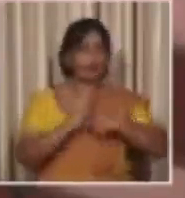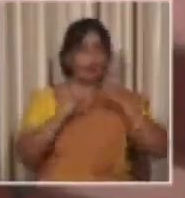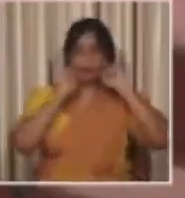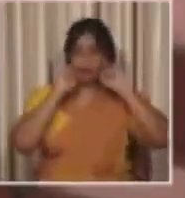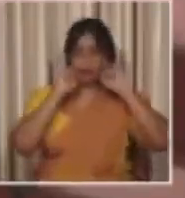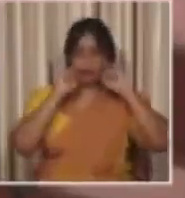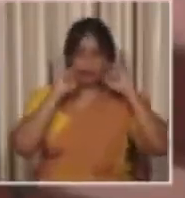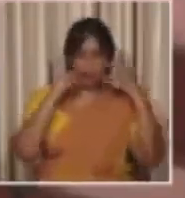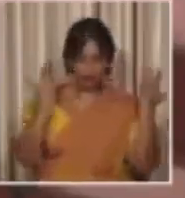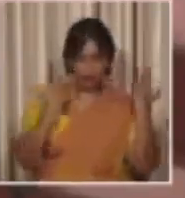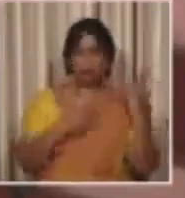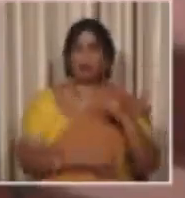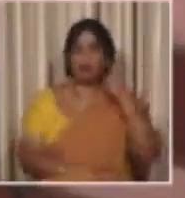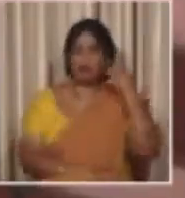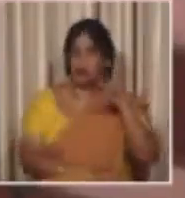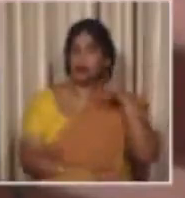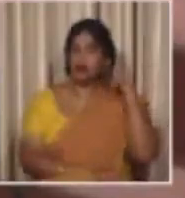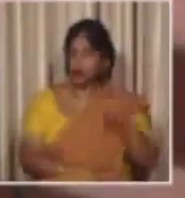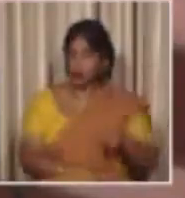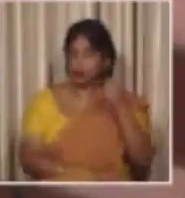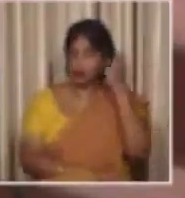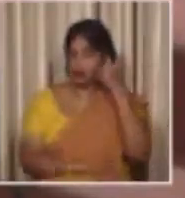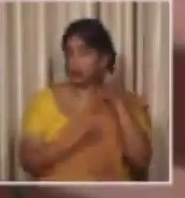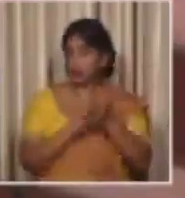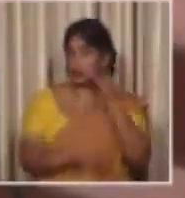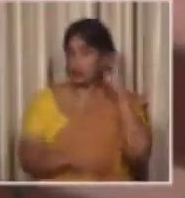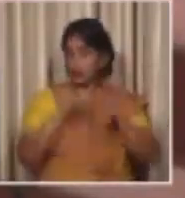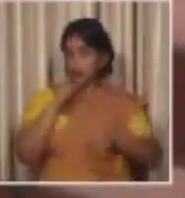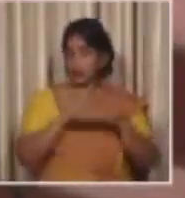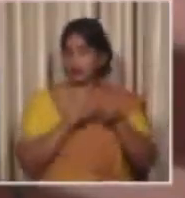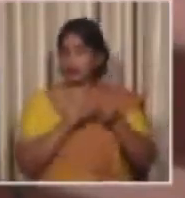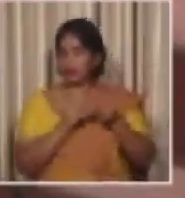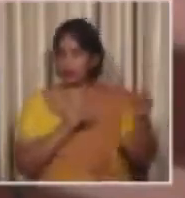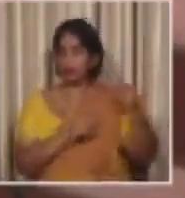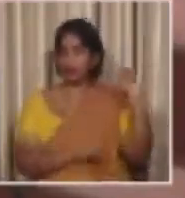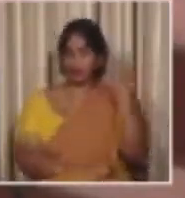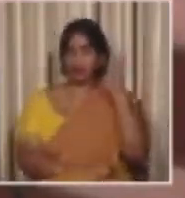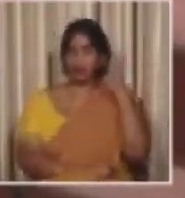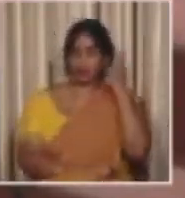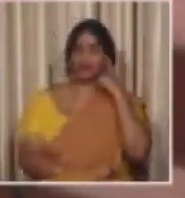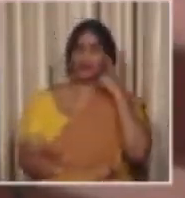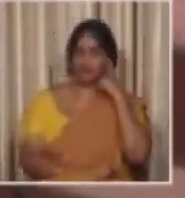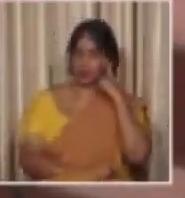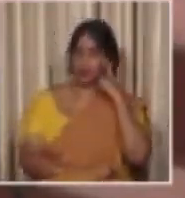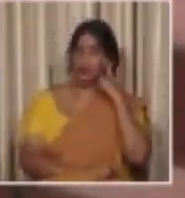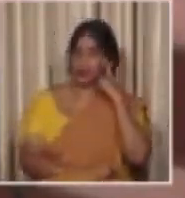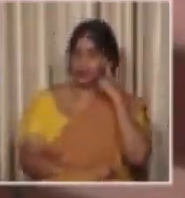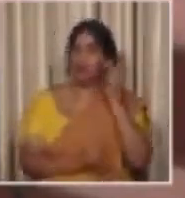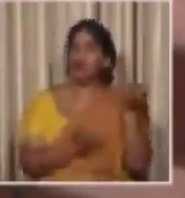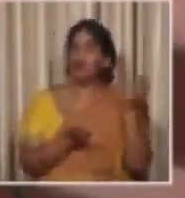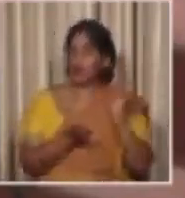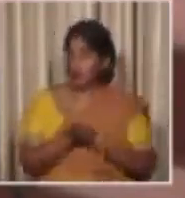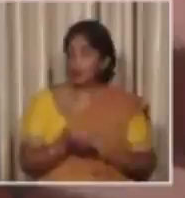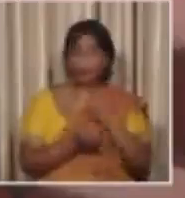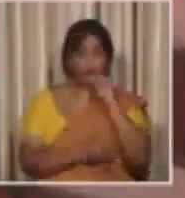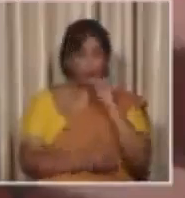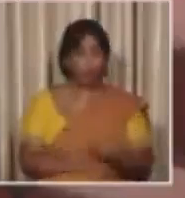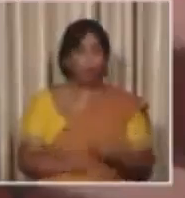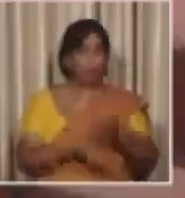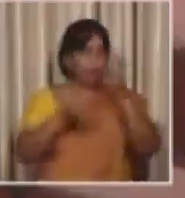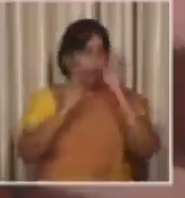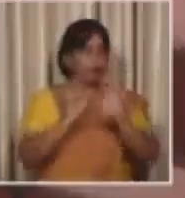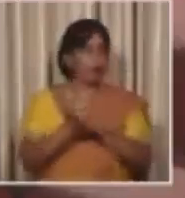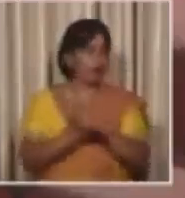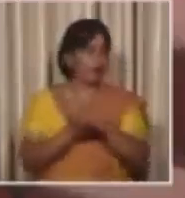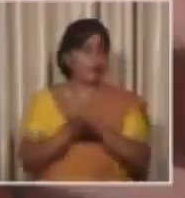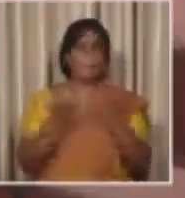නැහැ. ඒ නිසා දැන් ඔබතුමාලා දන්නවා ජනාධිපතිවරණයක් එනවා කියලා අපි හැමෝම දැන් දන්නවා. ආයි කිසිම කෙනෙකුට නිවැරදි කරන්න